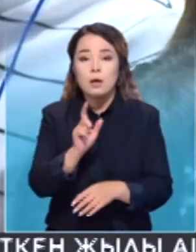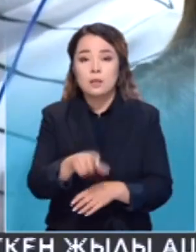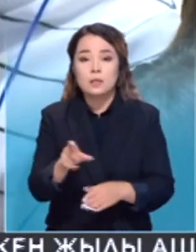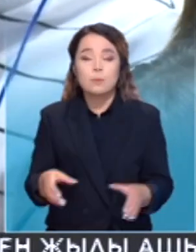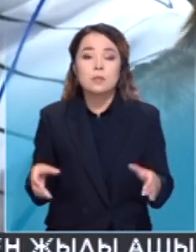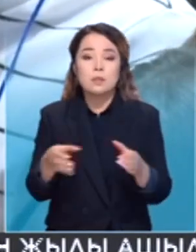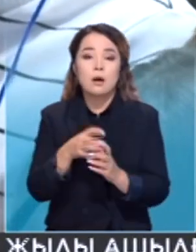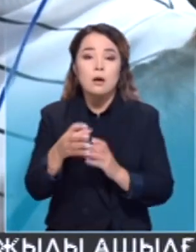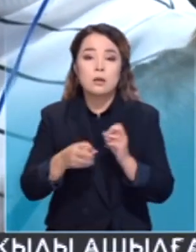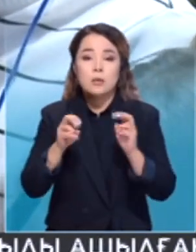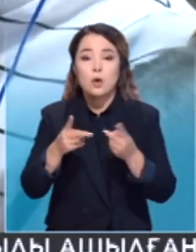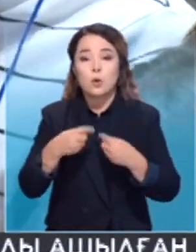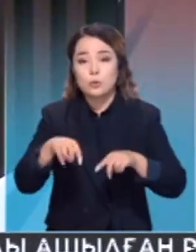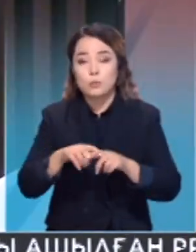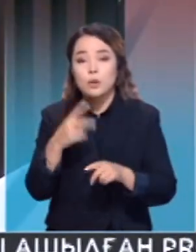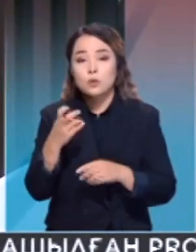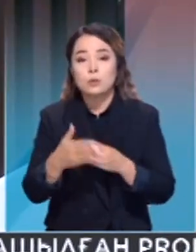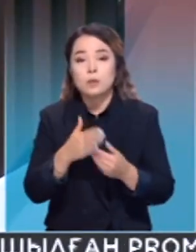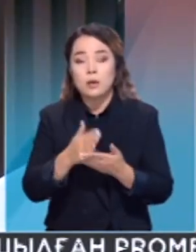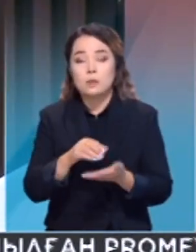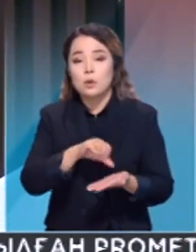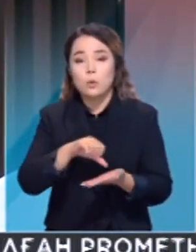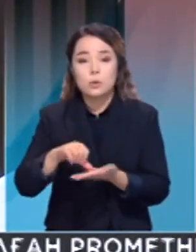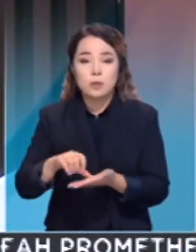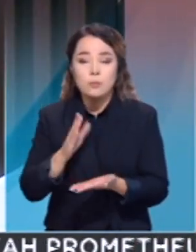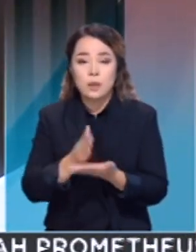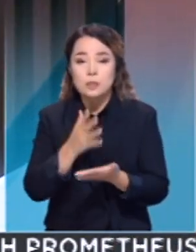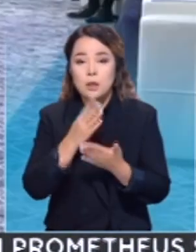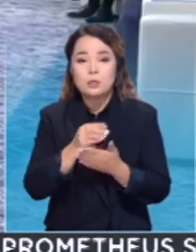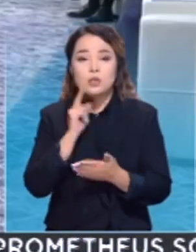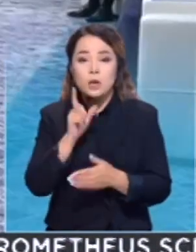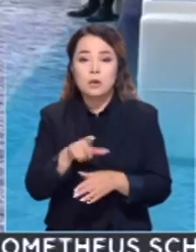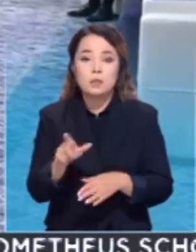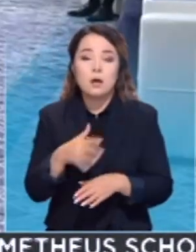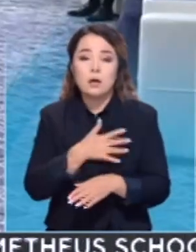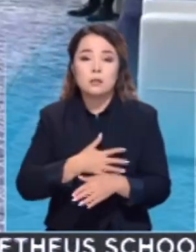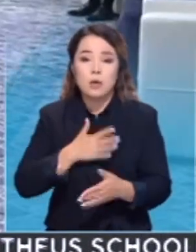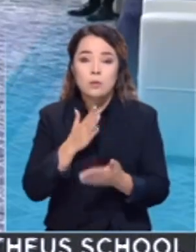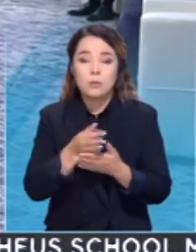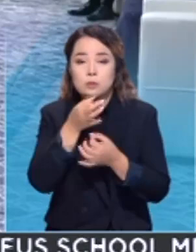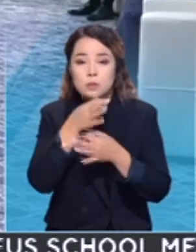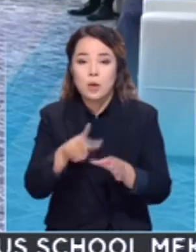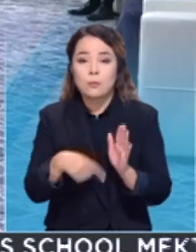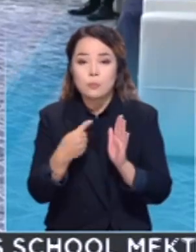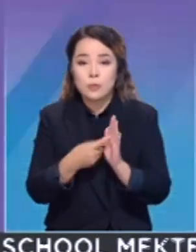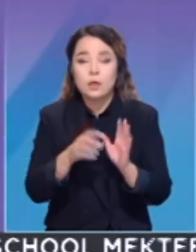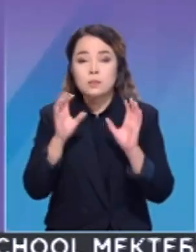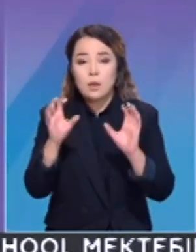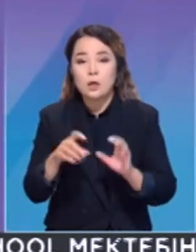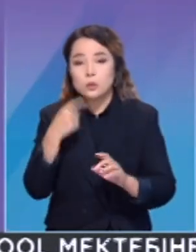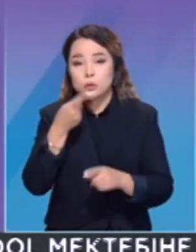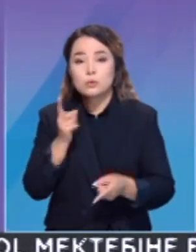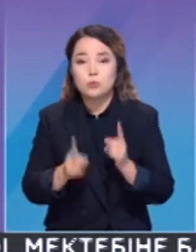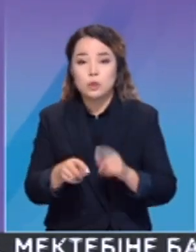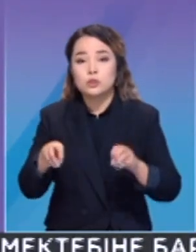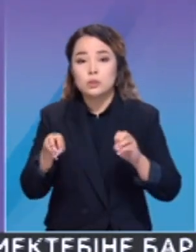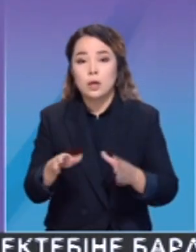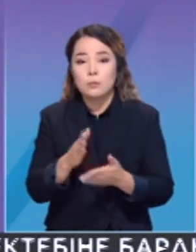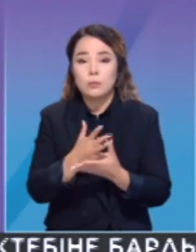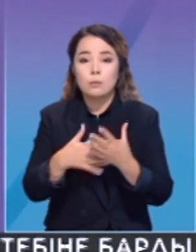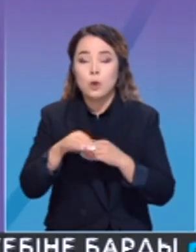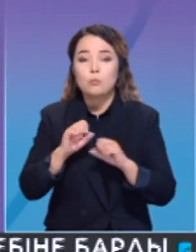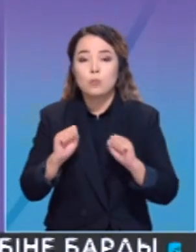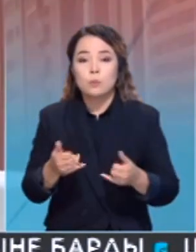мен халықаралық ұйымдардың 200-ден астам өкілі қатысты. Жастарды алаңдатқан кез келген мәселені заңдық тұрғыда шешуге қазір